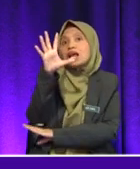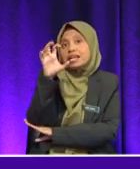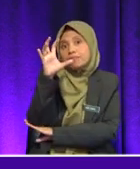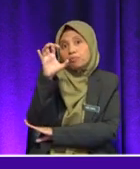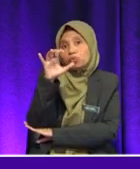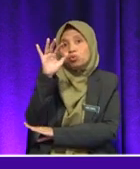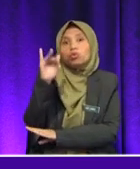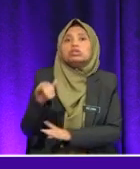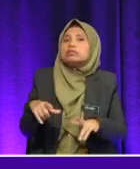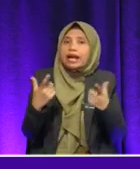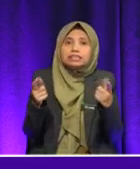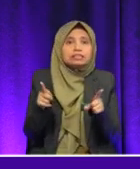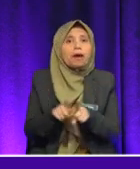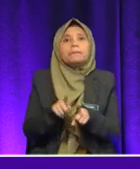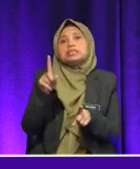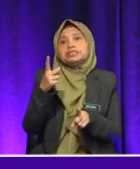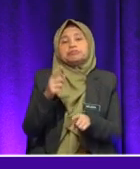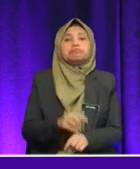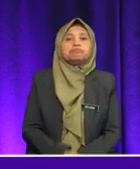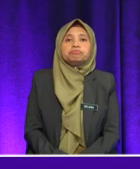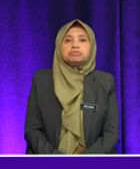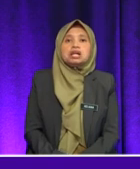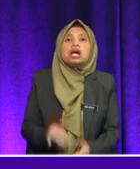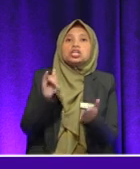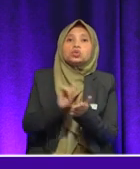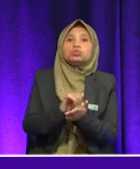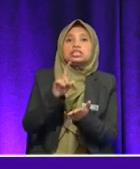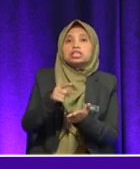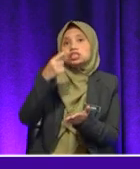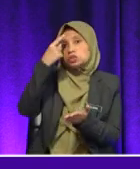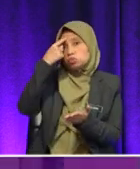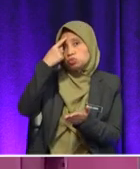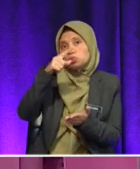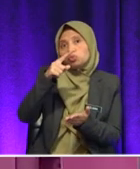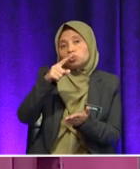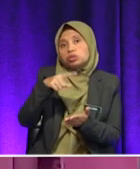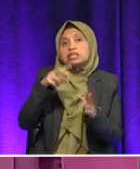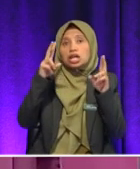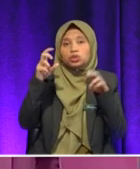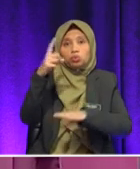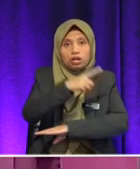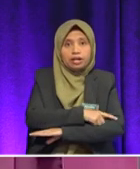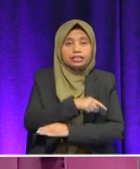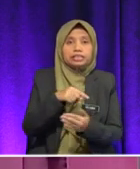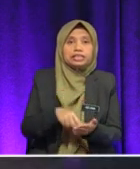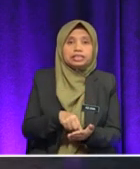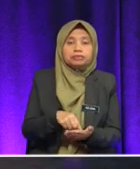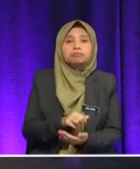sama oke itu saja untuk kita punya tajuk hari ini